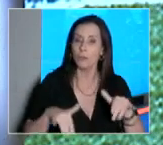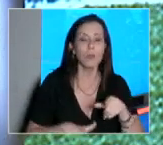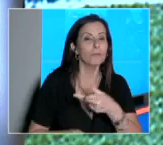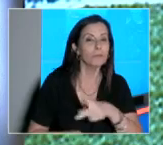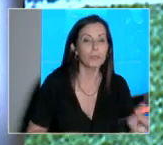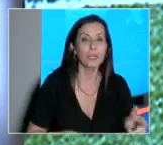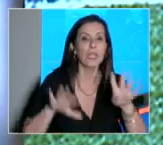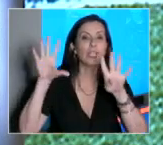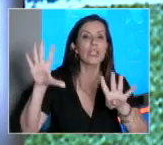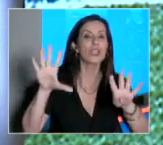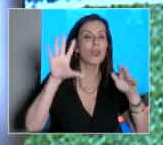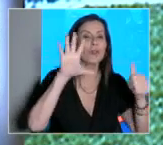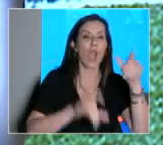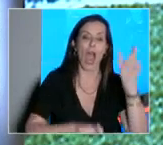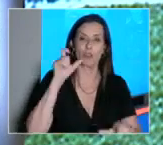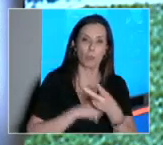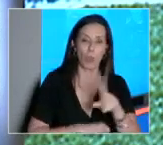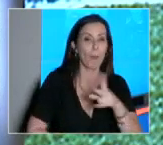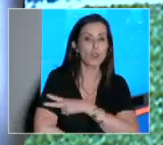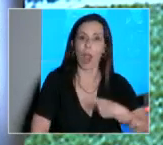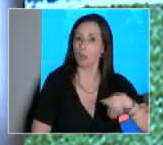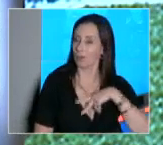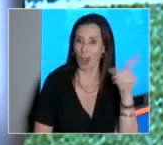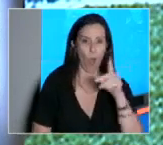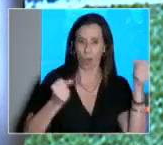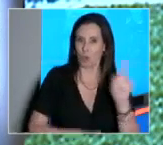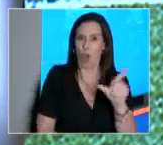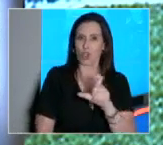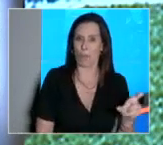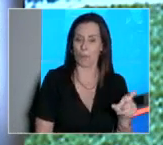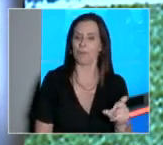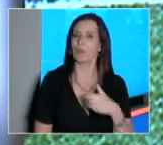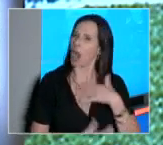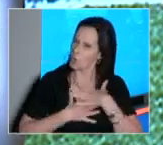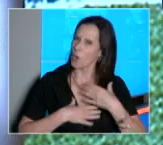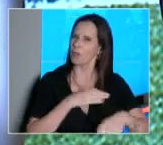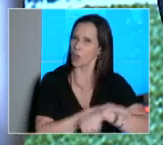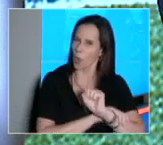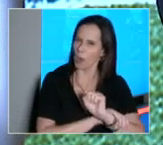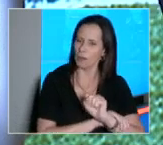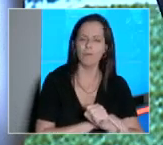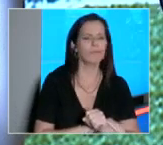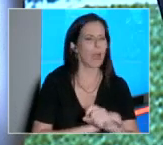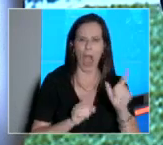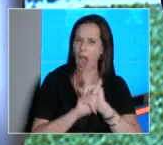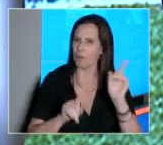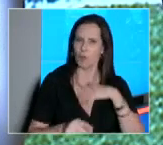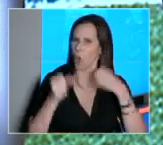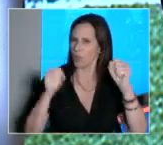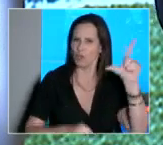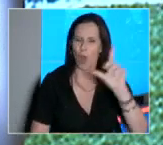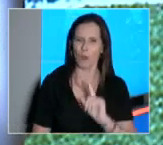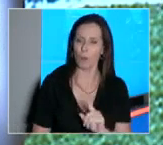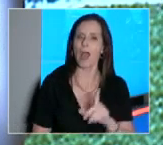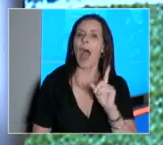שהביא למותם של 96 בני אדם ולא האוהדים. אני אוהב כדורגל. מעולם לא הייתי אוהד של